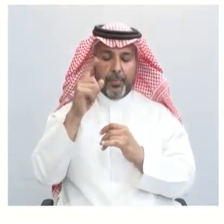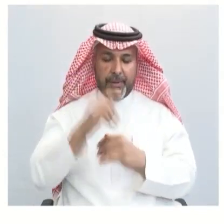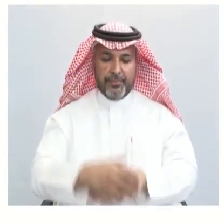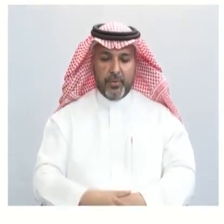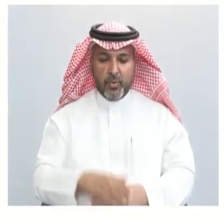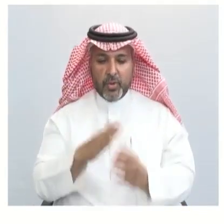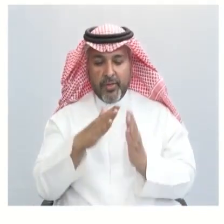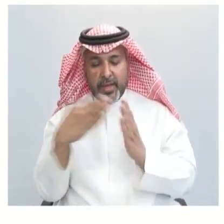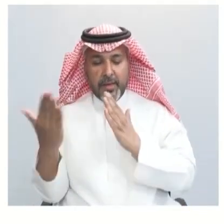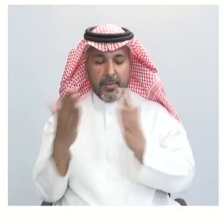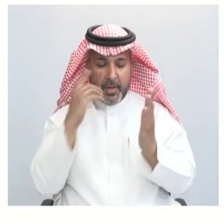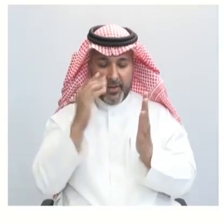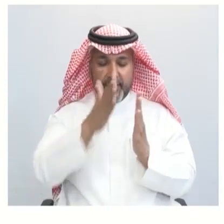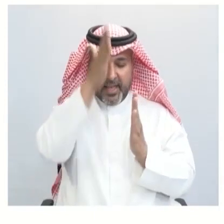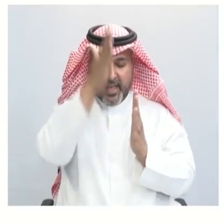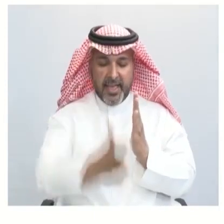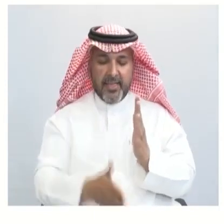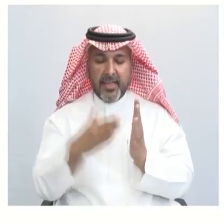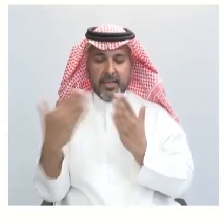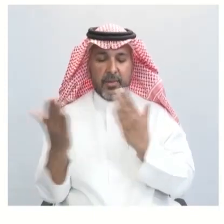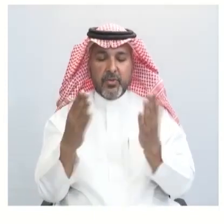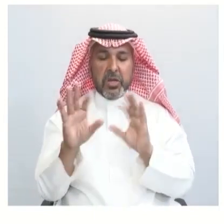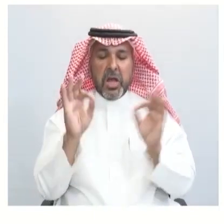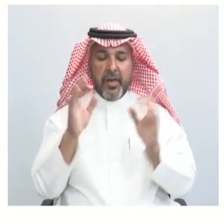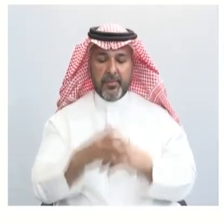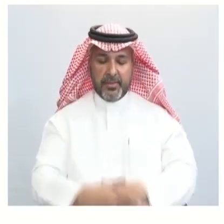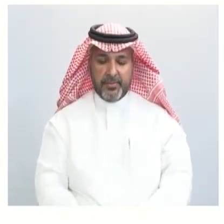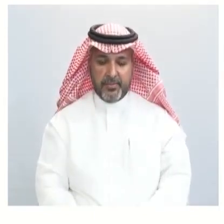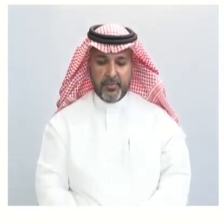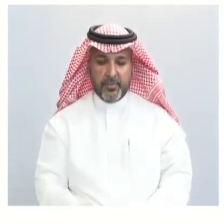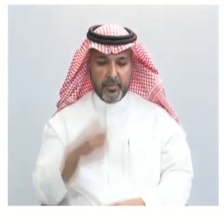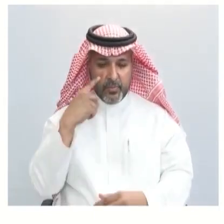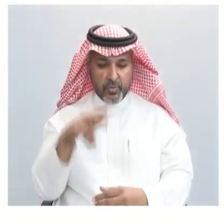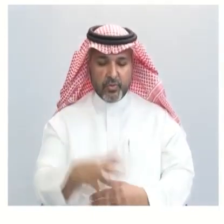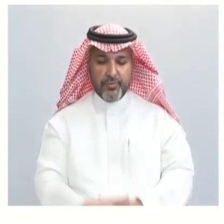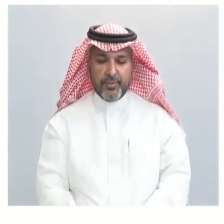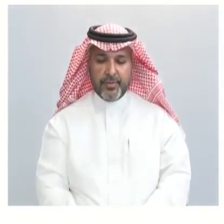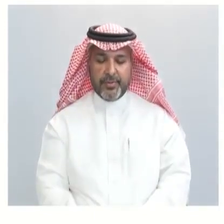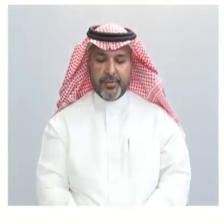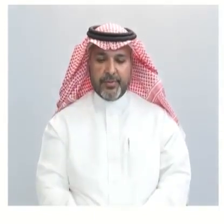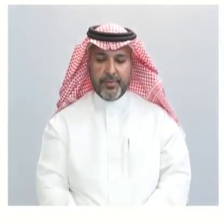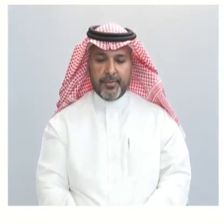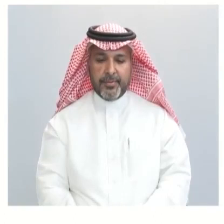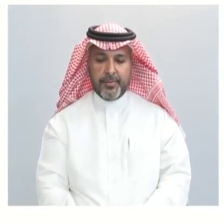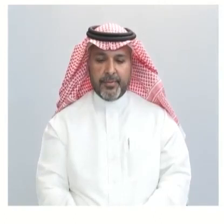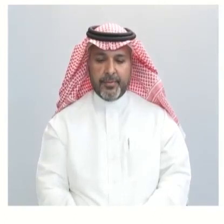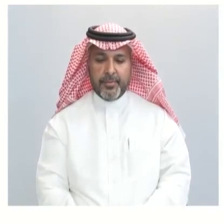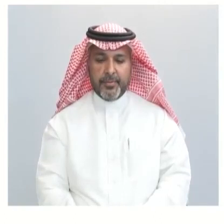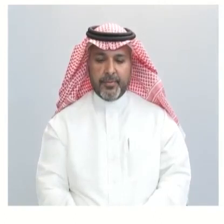الخط التقارب الراسي ويسار خط التقارب الراسي لكن هنا بما ان مثال من واقع الحياه